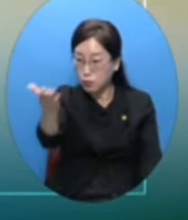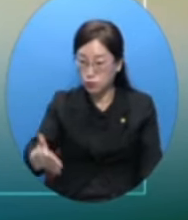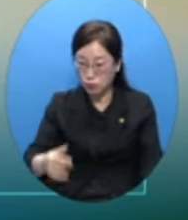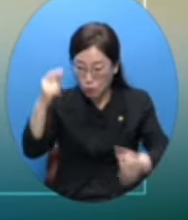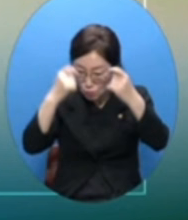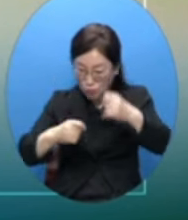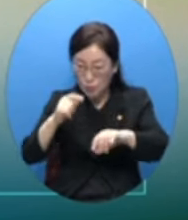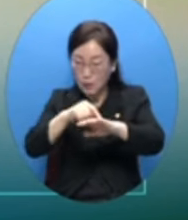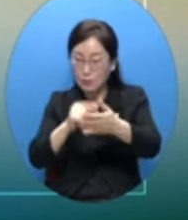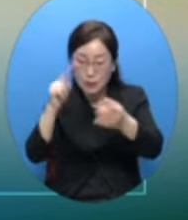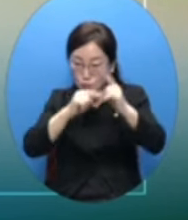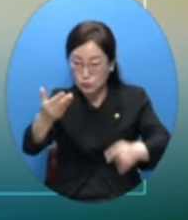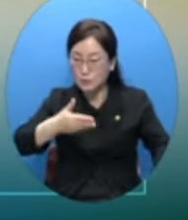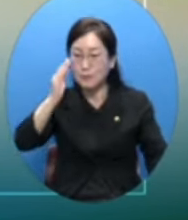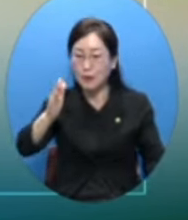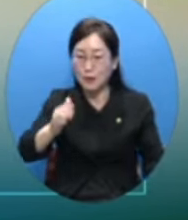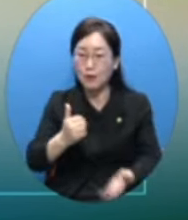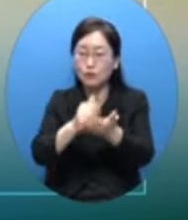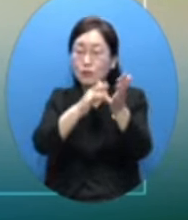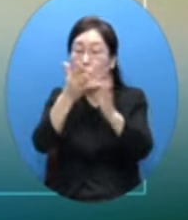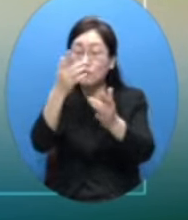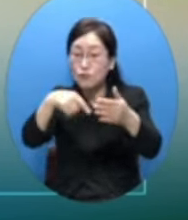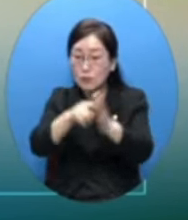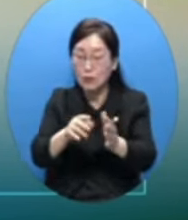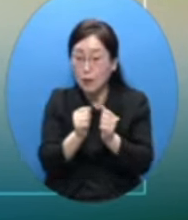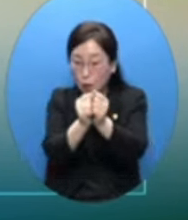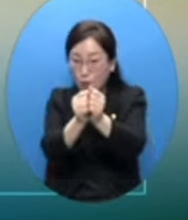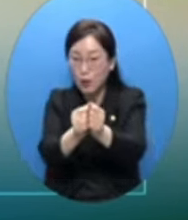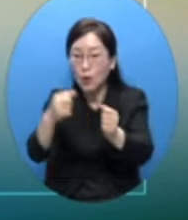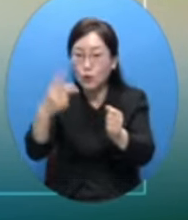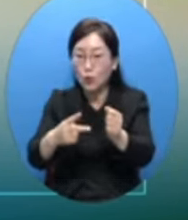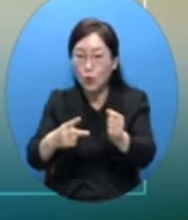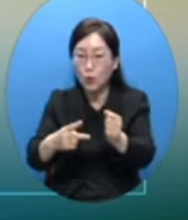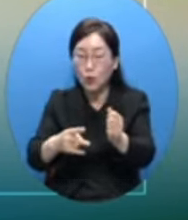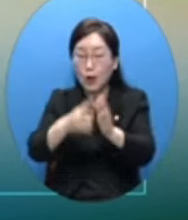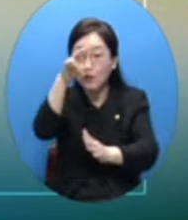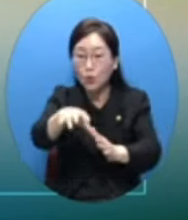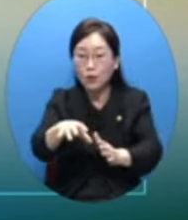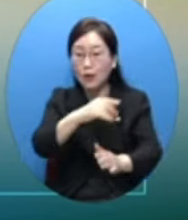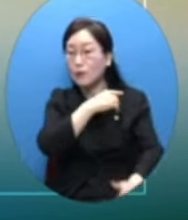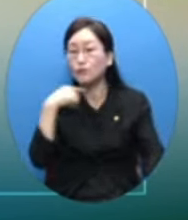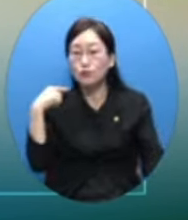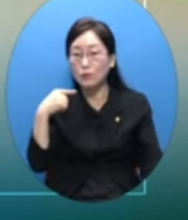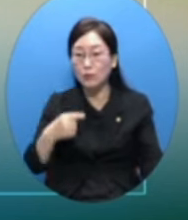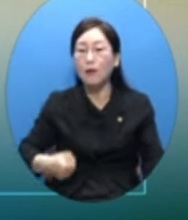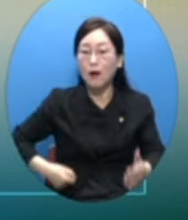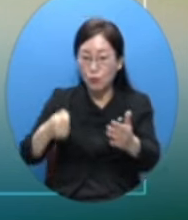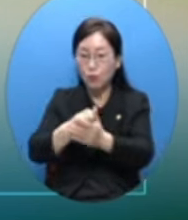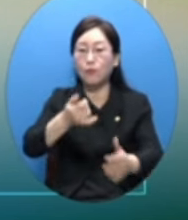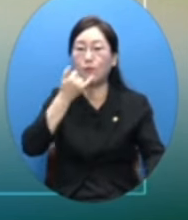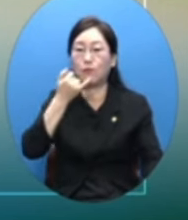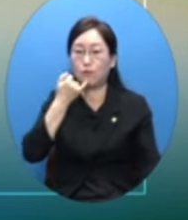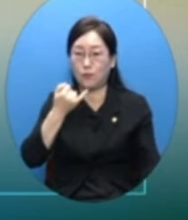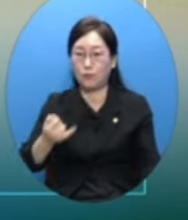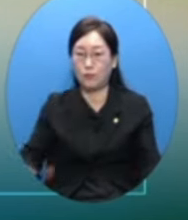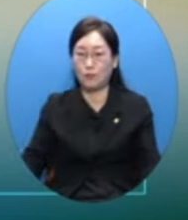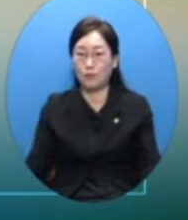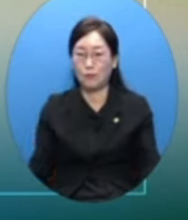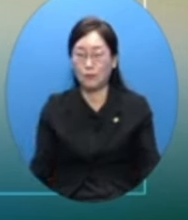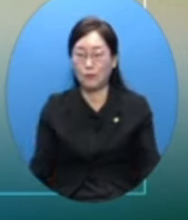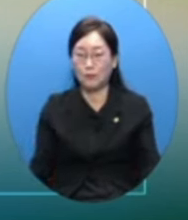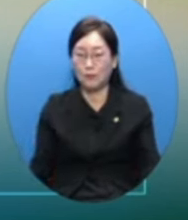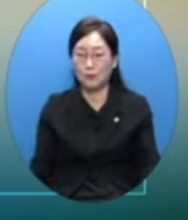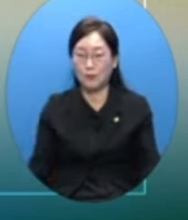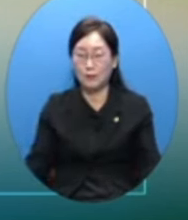상하게 하느냐? 나는 주 예수의 이름을 위하여 결박당할 뿐 아니라 예루살렘에서 죽을 것도 각오하였느라, 각오하였느라.